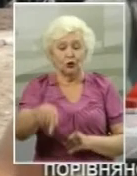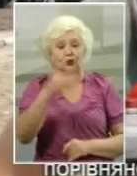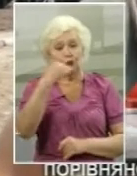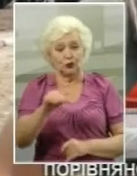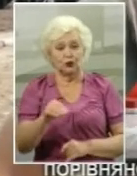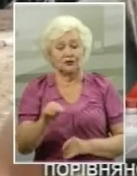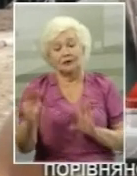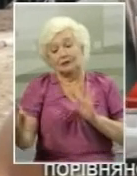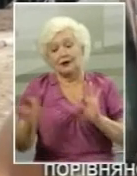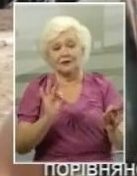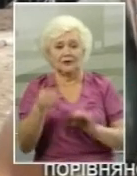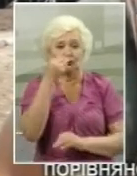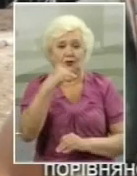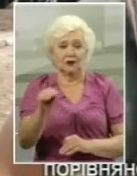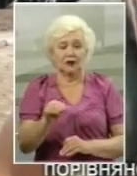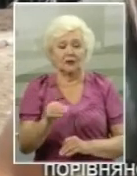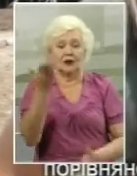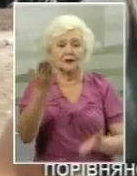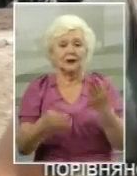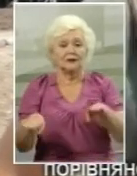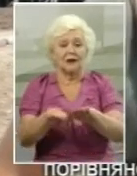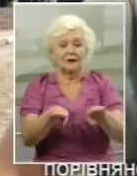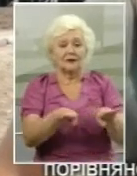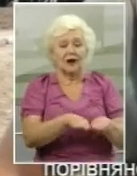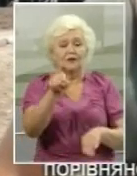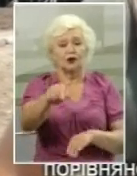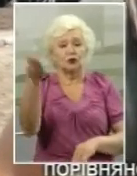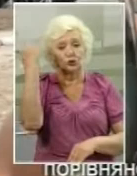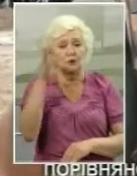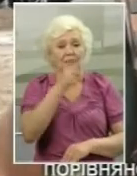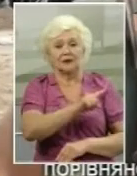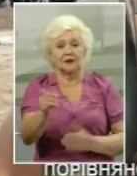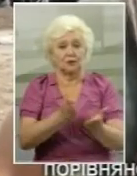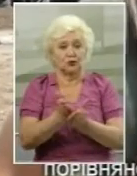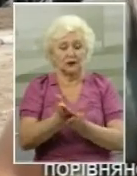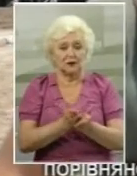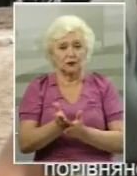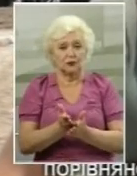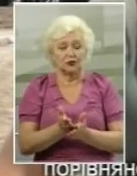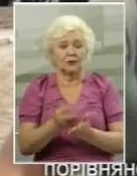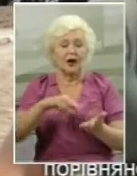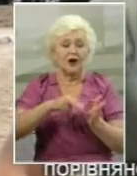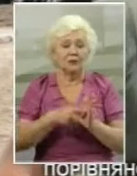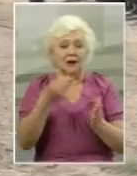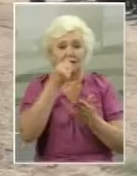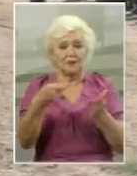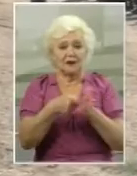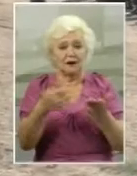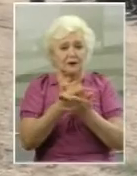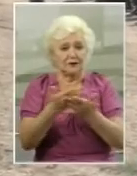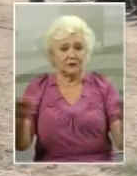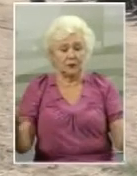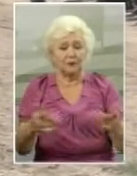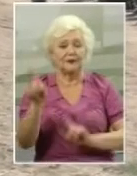краще? Конечно. Если сравнивать то, что было на срочной службе, в плане питания и всего прочего.